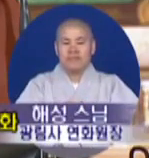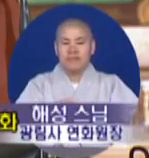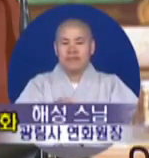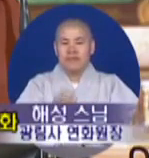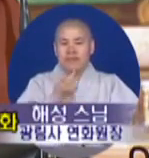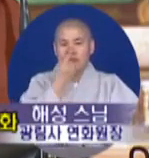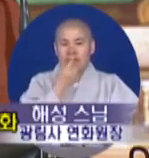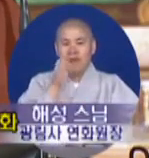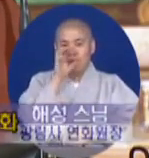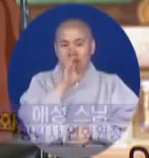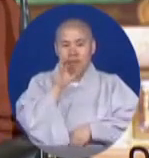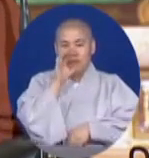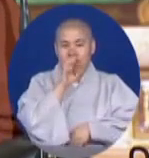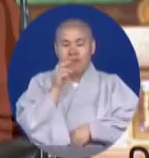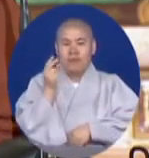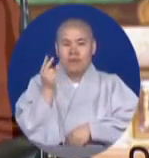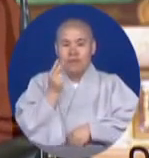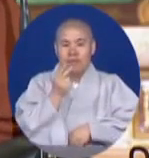학습과 수행